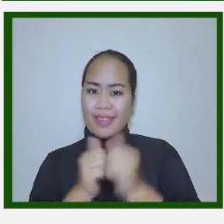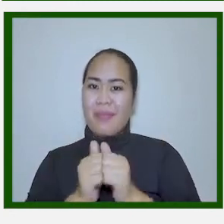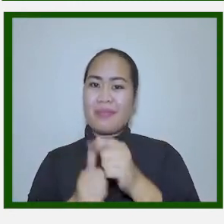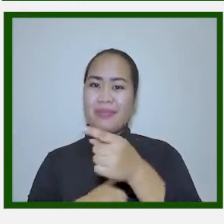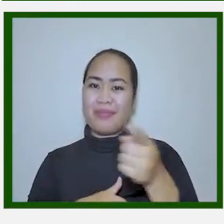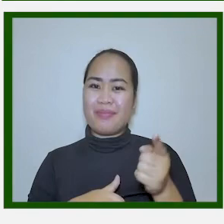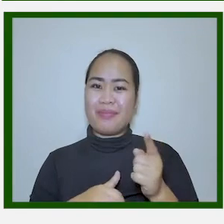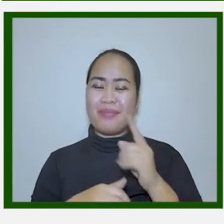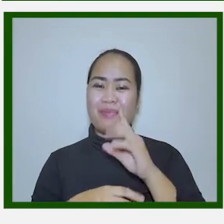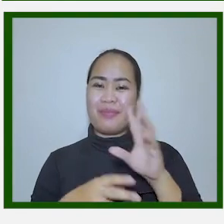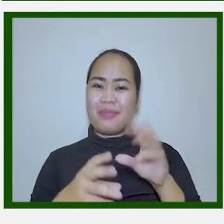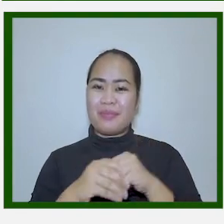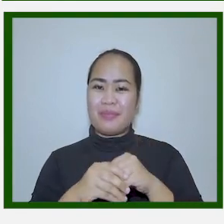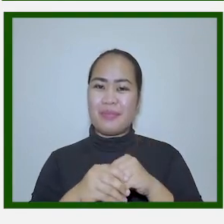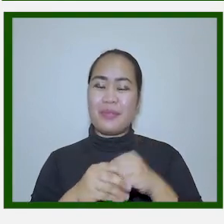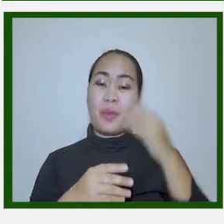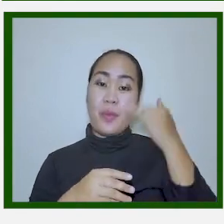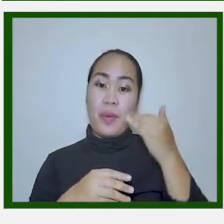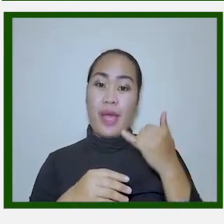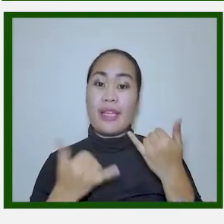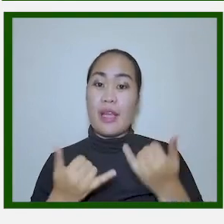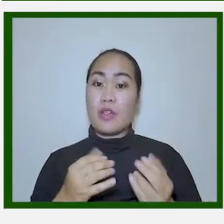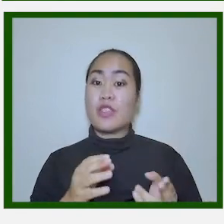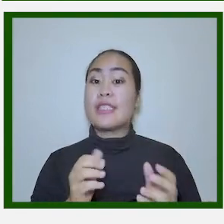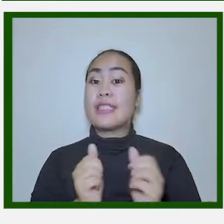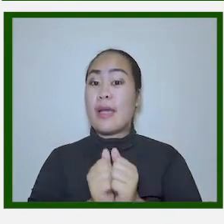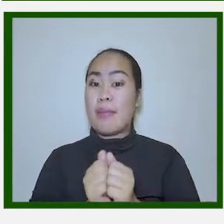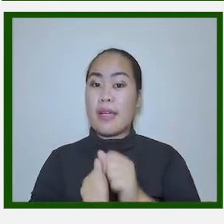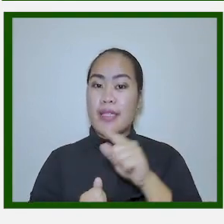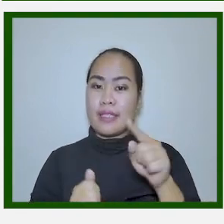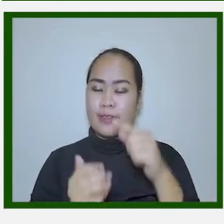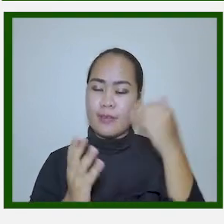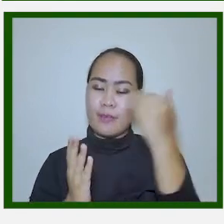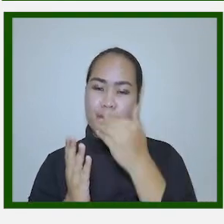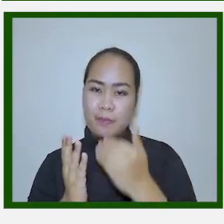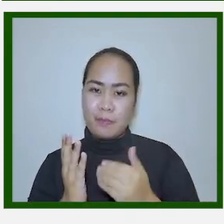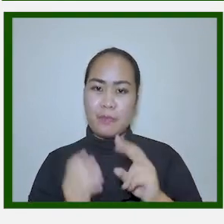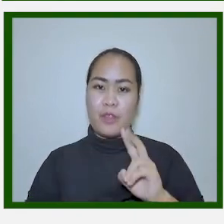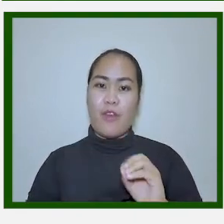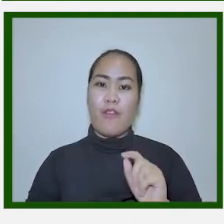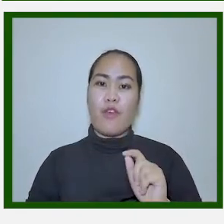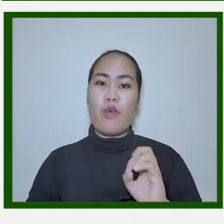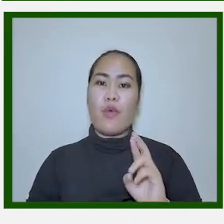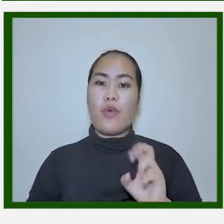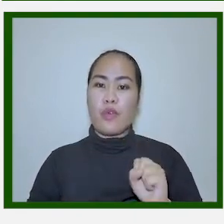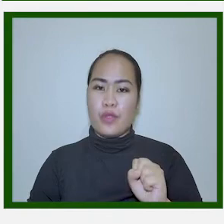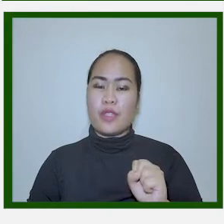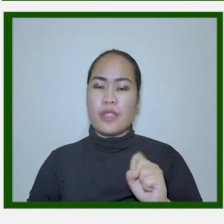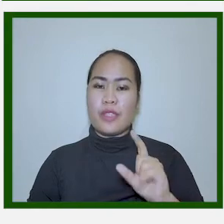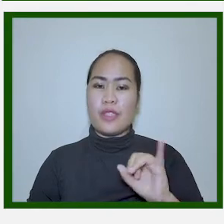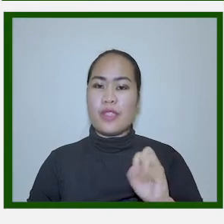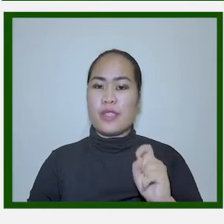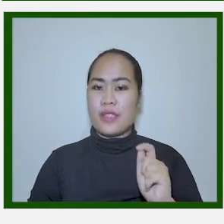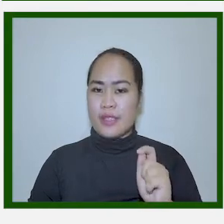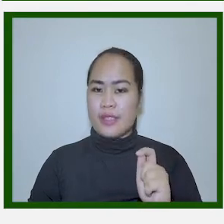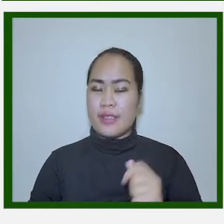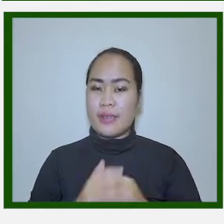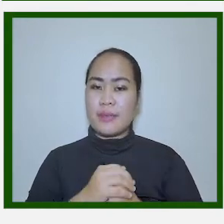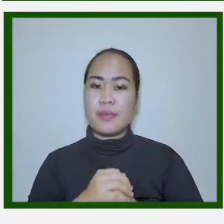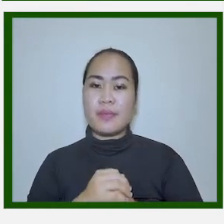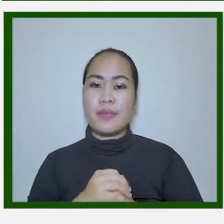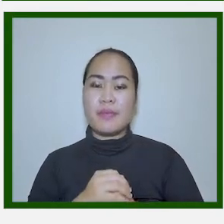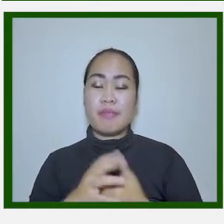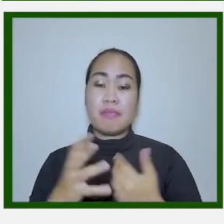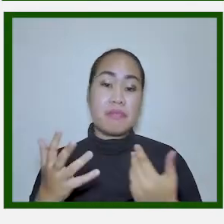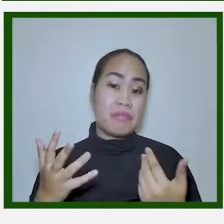na voters list na hawak namin ngayon, no. So kung nagbago